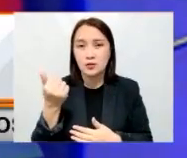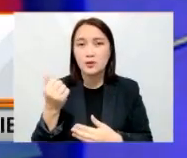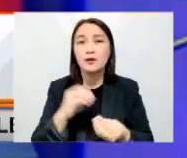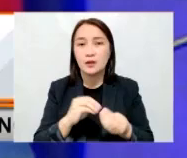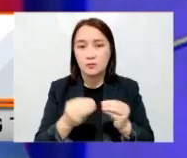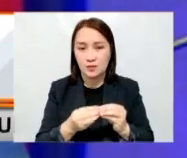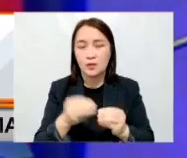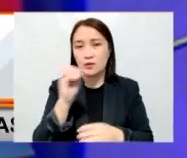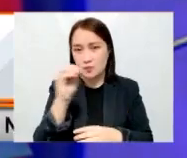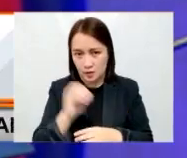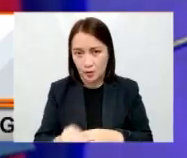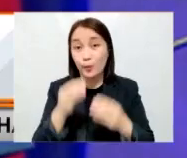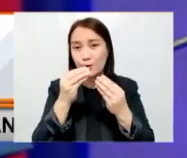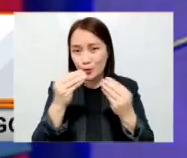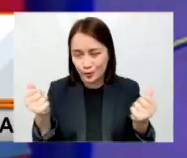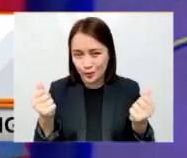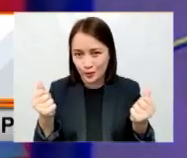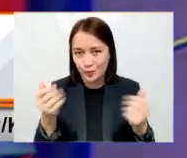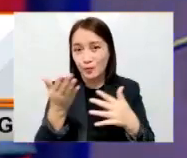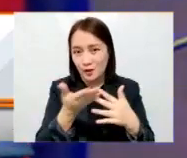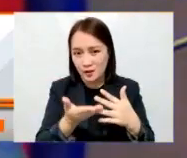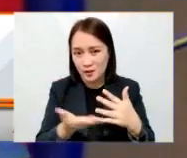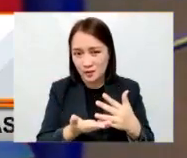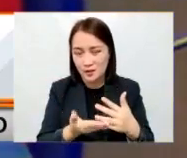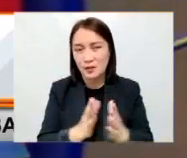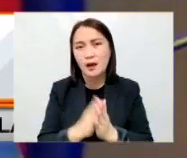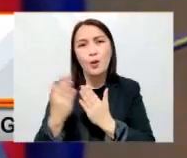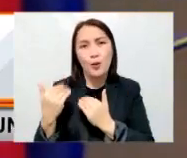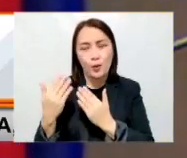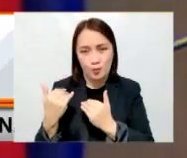Sana po ay matupad yung hangarin na ito na mapataas at